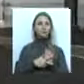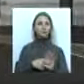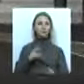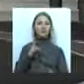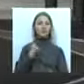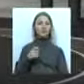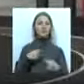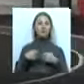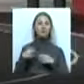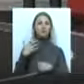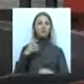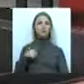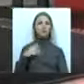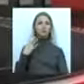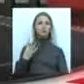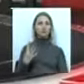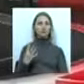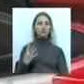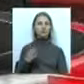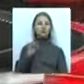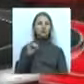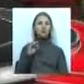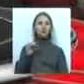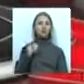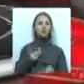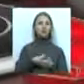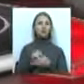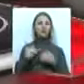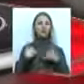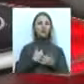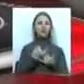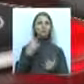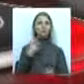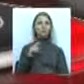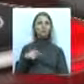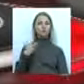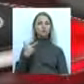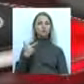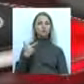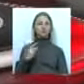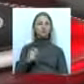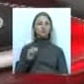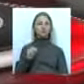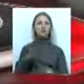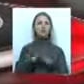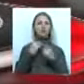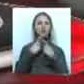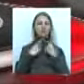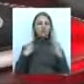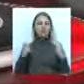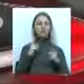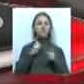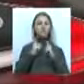тауарлар 5,4%-ға дейін қымбаттаған. Ақылы қызмет тарифтері де 4,3%-ға дейін өскен. Бұл туралы Қазақстан